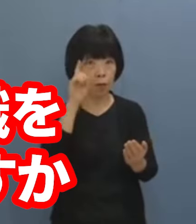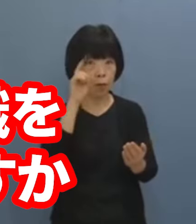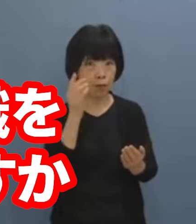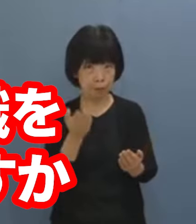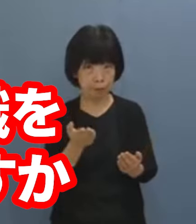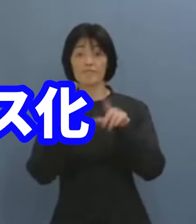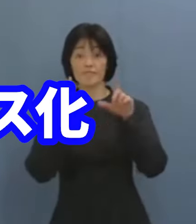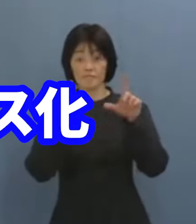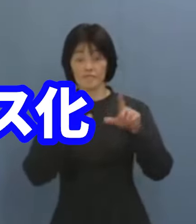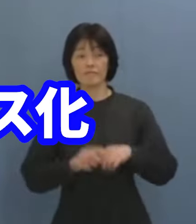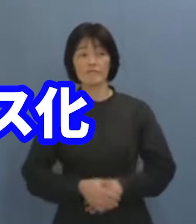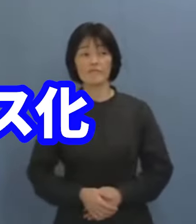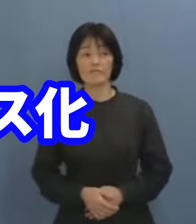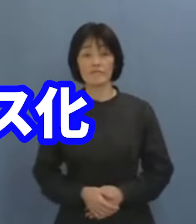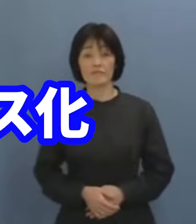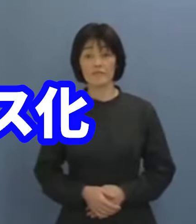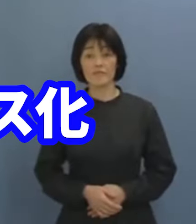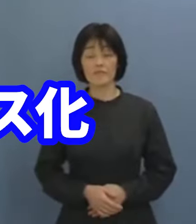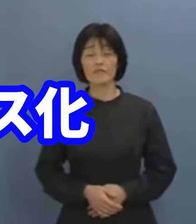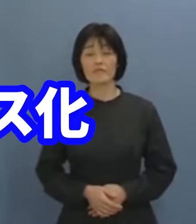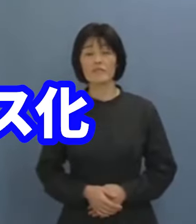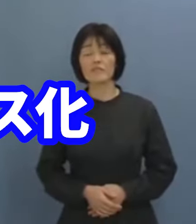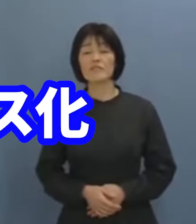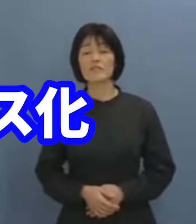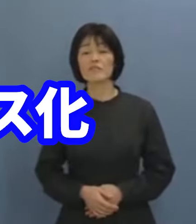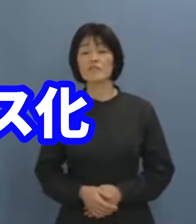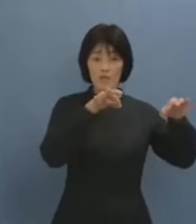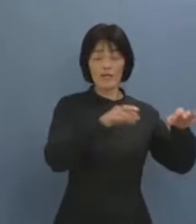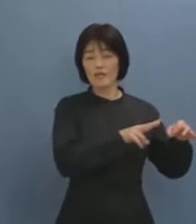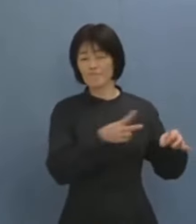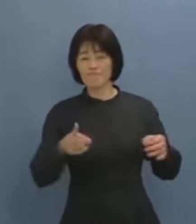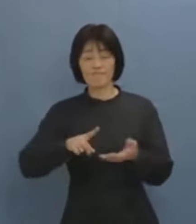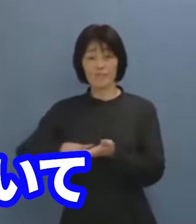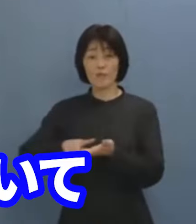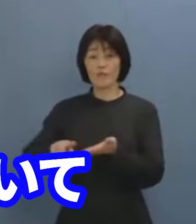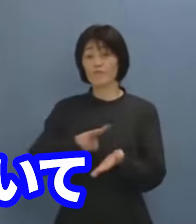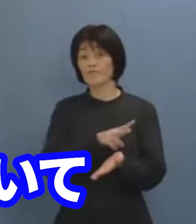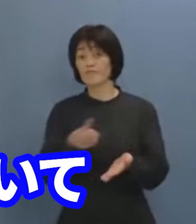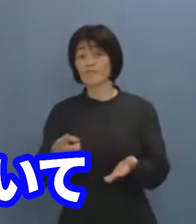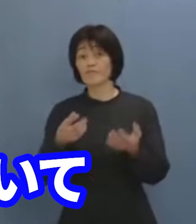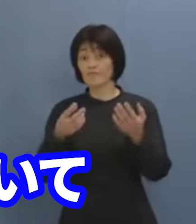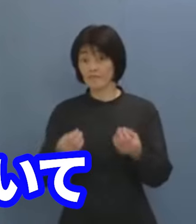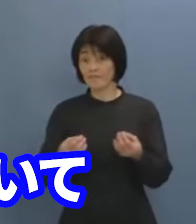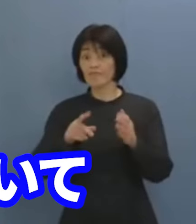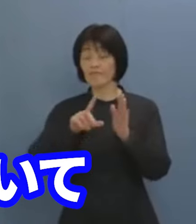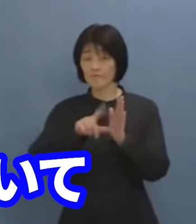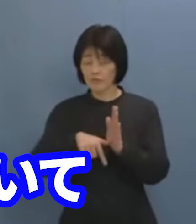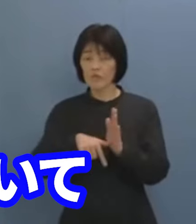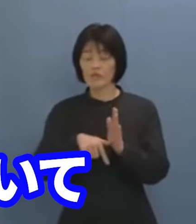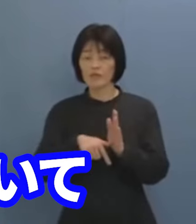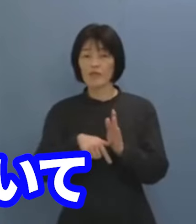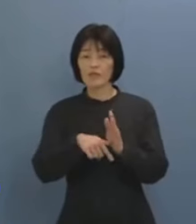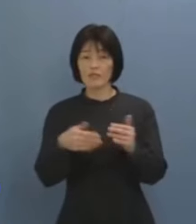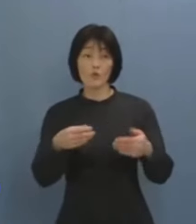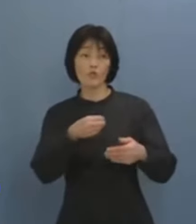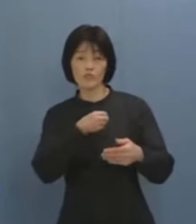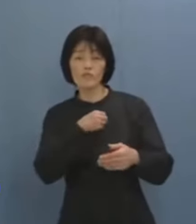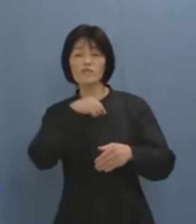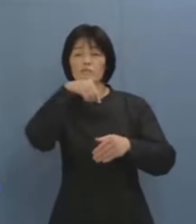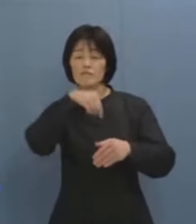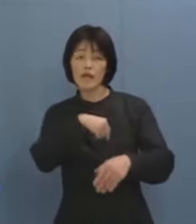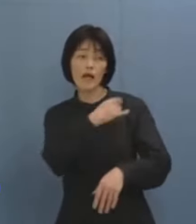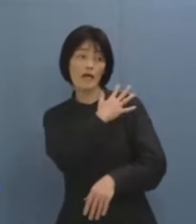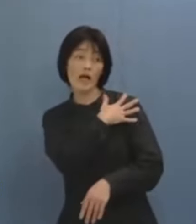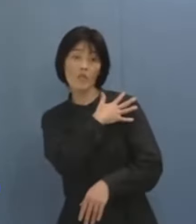かせ願います。 タブレットでペーパーレス化したときに職員特に幹部とのコミュニケーションについて、まあ、チャ